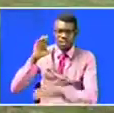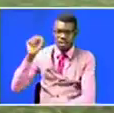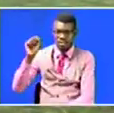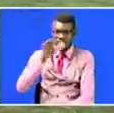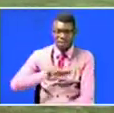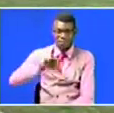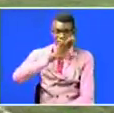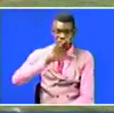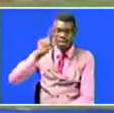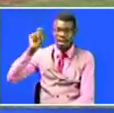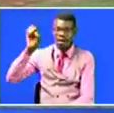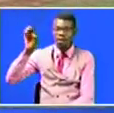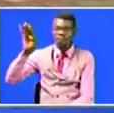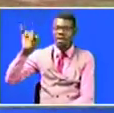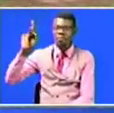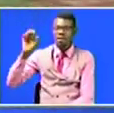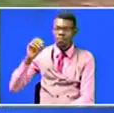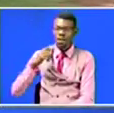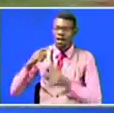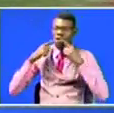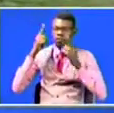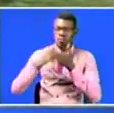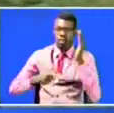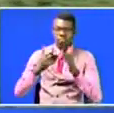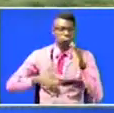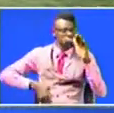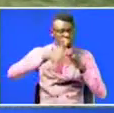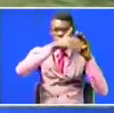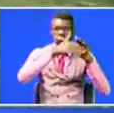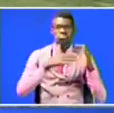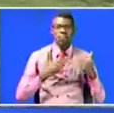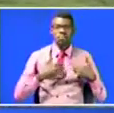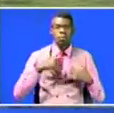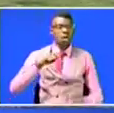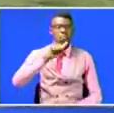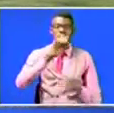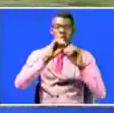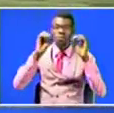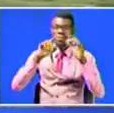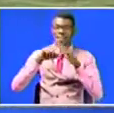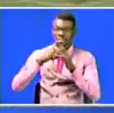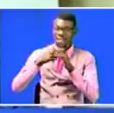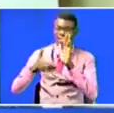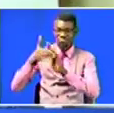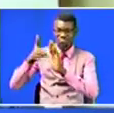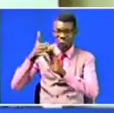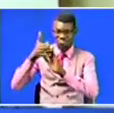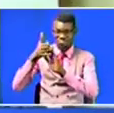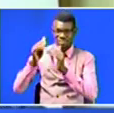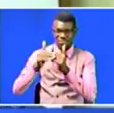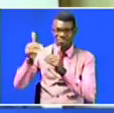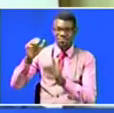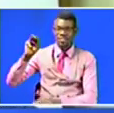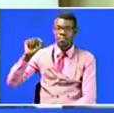Tobiko kutangaza kuwa zoezi la kuwaondoa maskota bila fidia litaanza hivi karibuni katika Mau. People